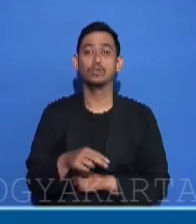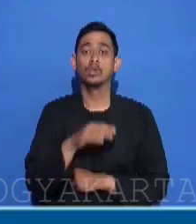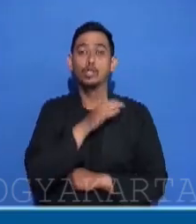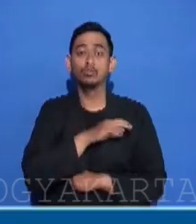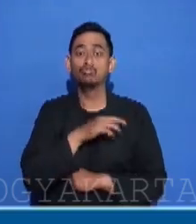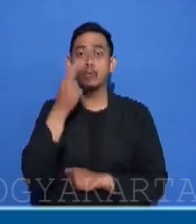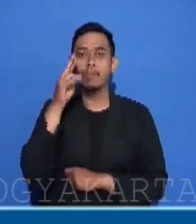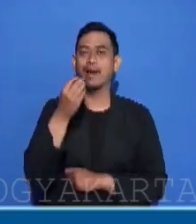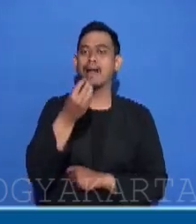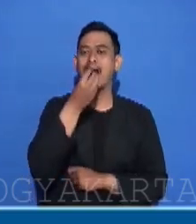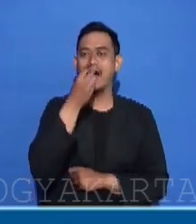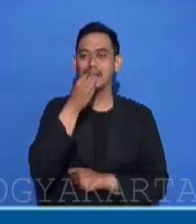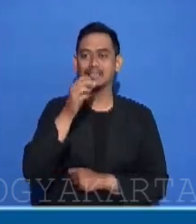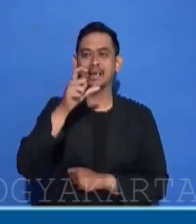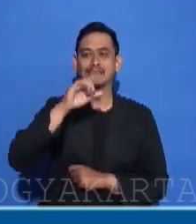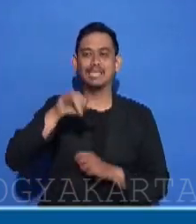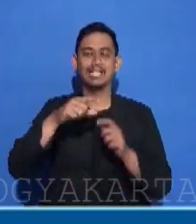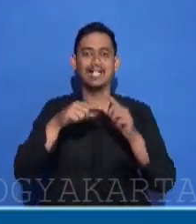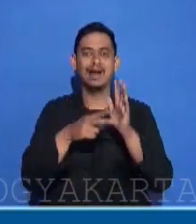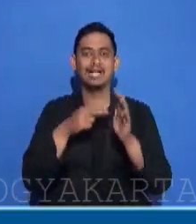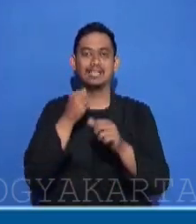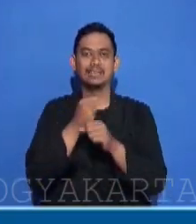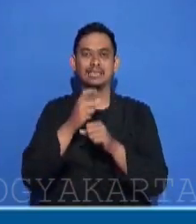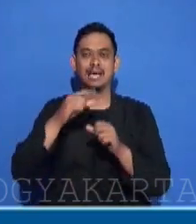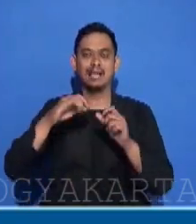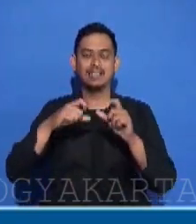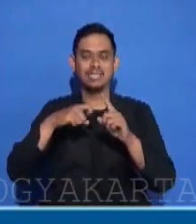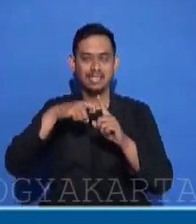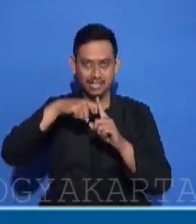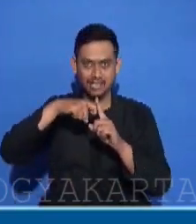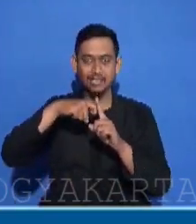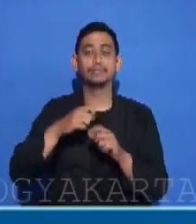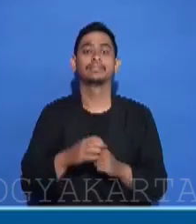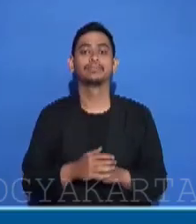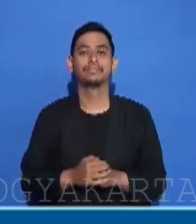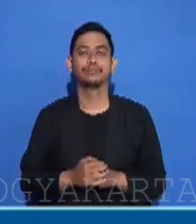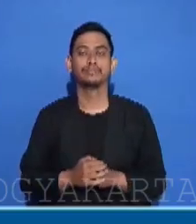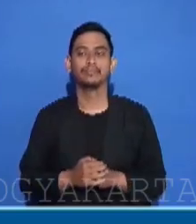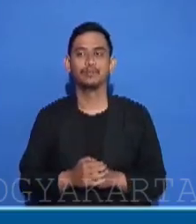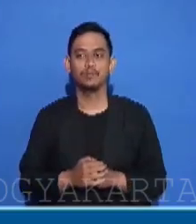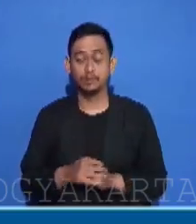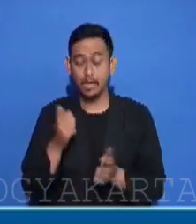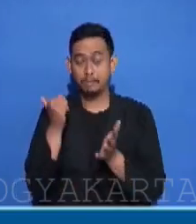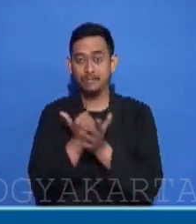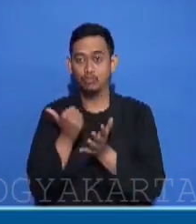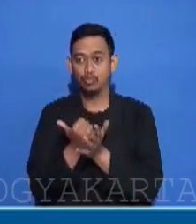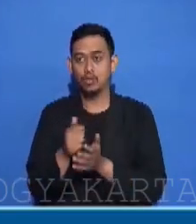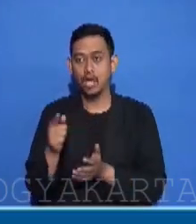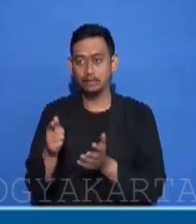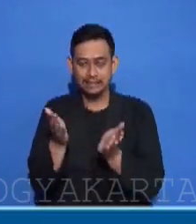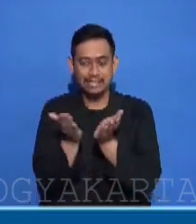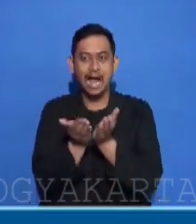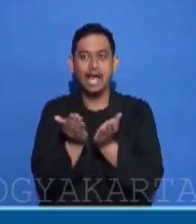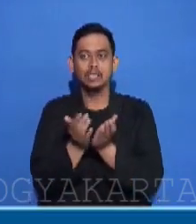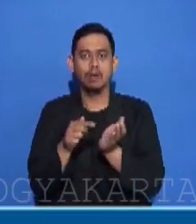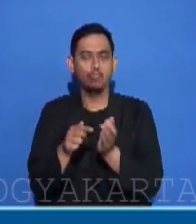jangkrik tanaman enggang gada namilatin talinum paniculatu meniko saya estunipun wujuta kencanganan super food